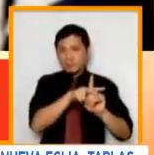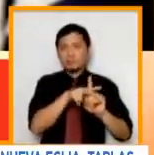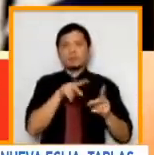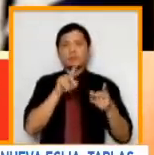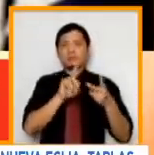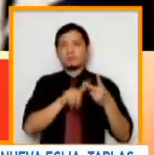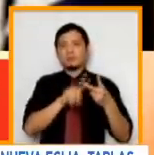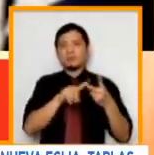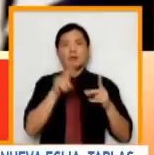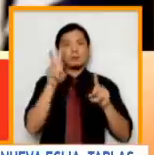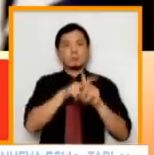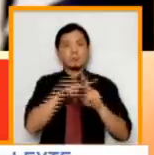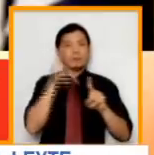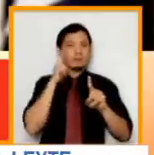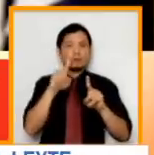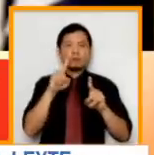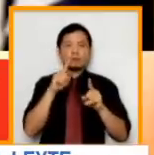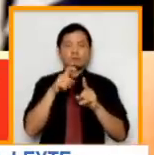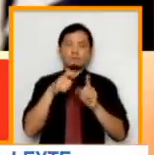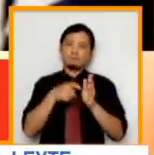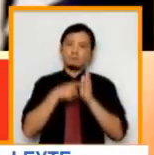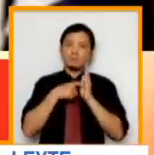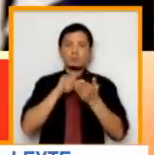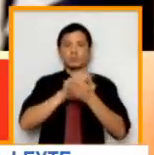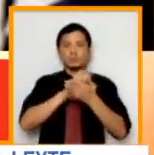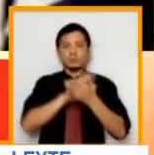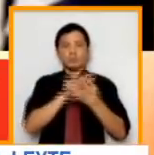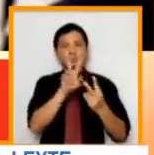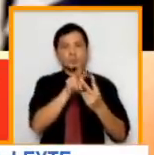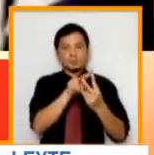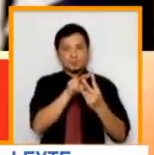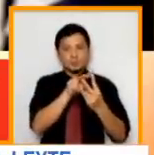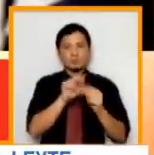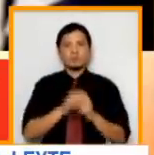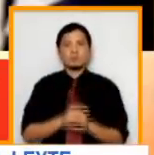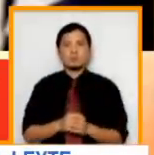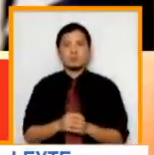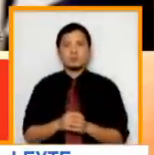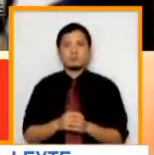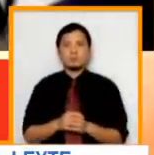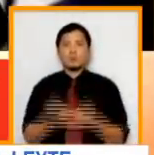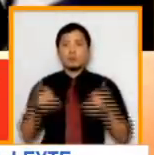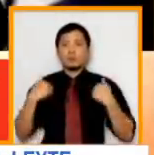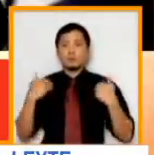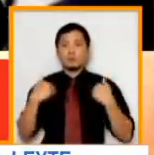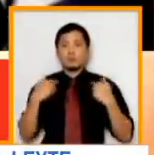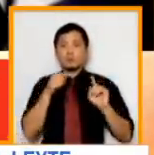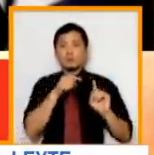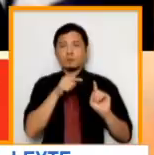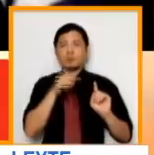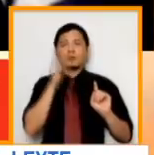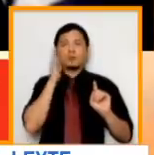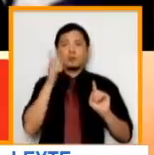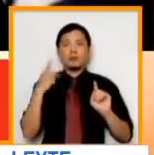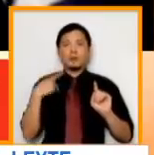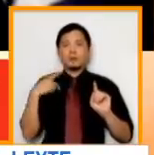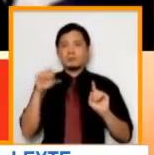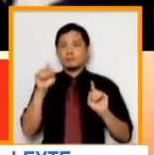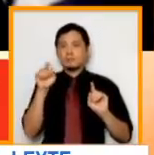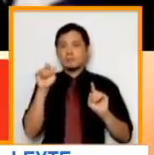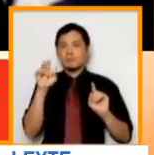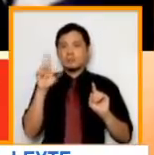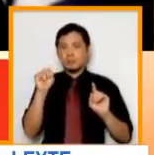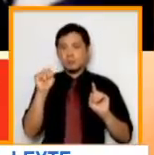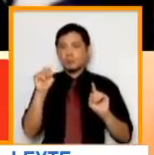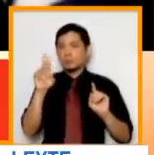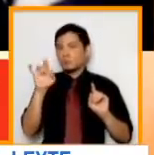mandatory schooling. Mm-hmm. Pero binibigyan natin ang pagkakataon ng ating mga unit commanders through their station health unit na kung may naobserbahan sila na